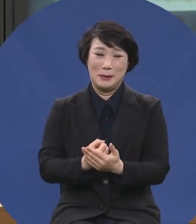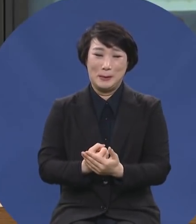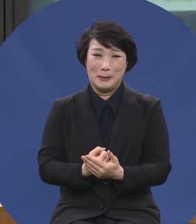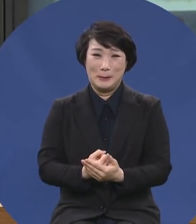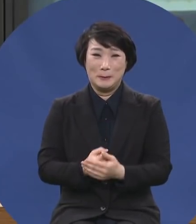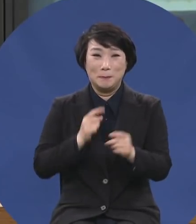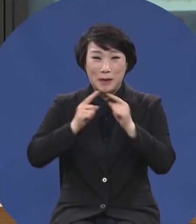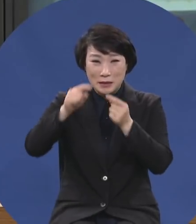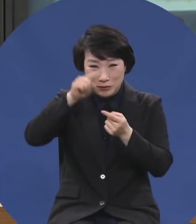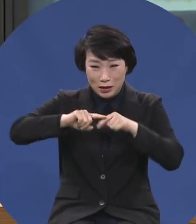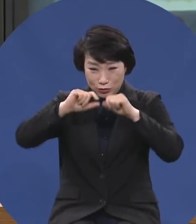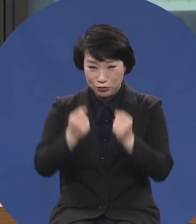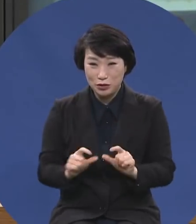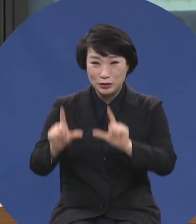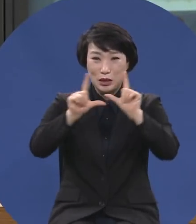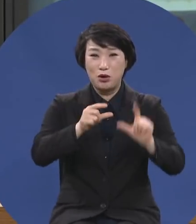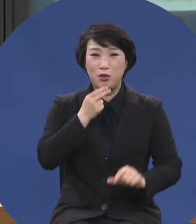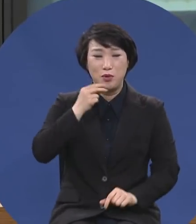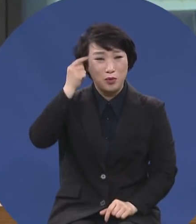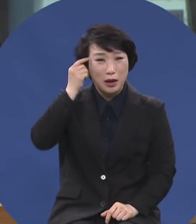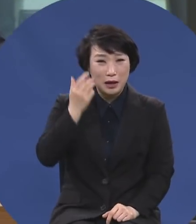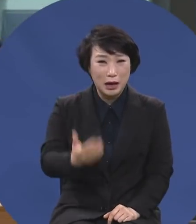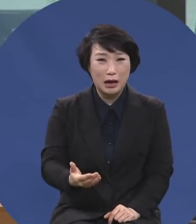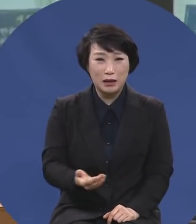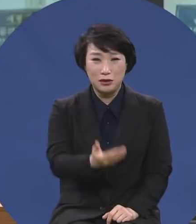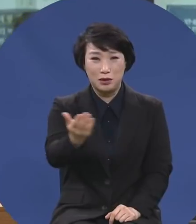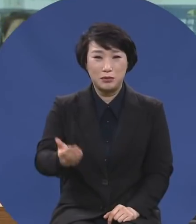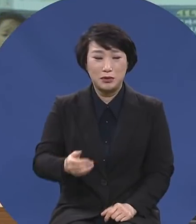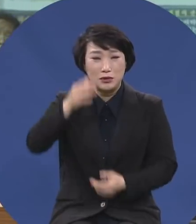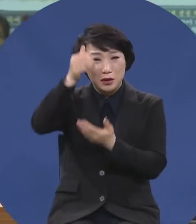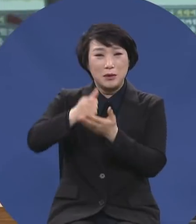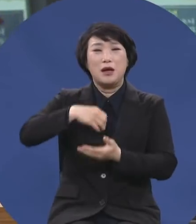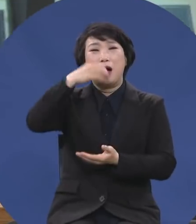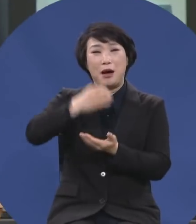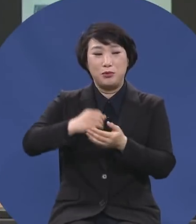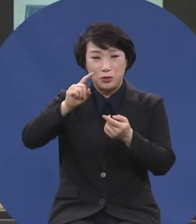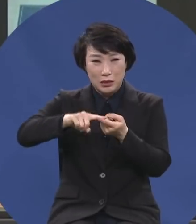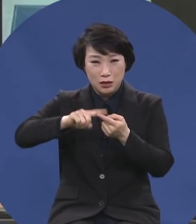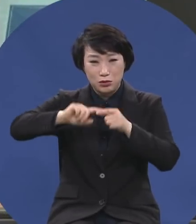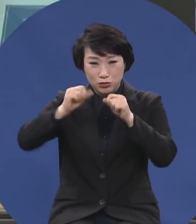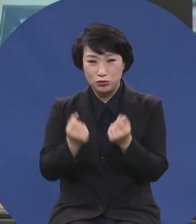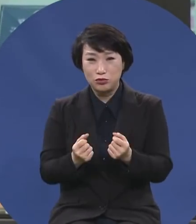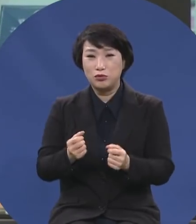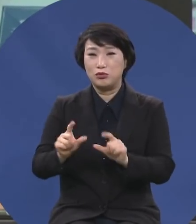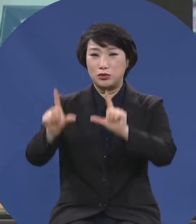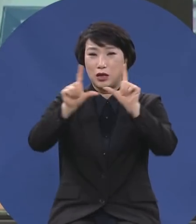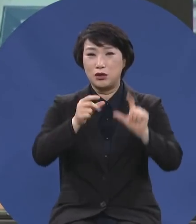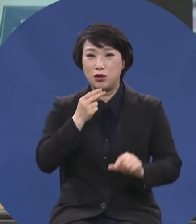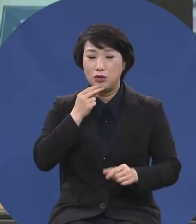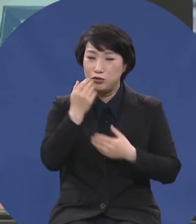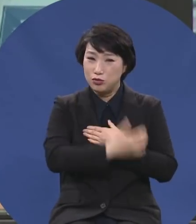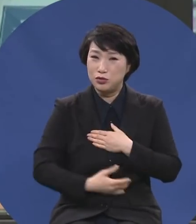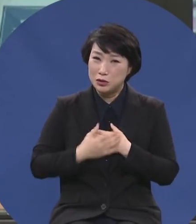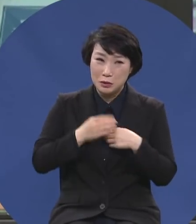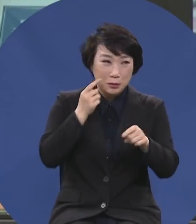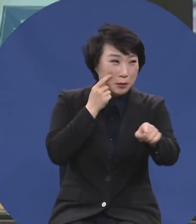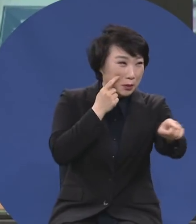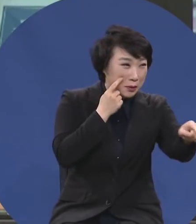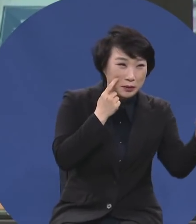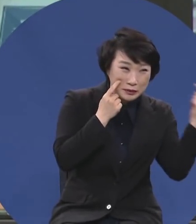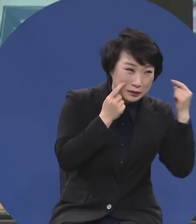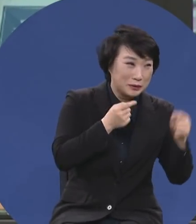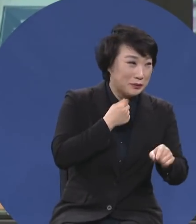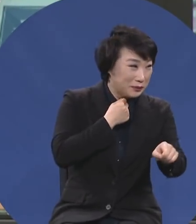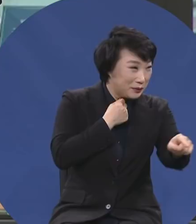왜 말씀대로 한다고? 왜 성령의 감동대로 한다고? 육신이 보는 대로, 듣는